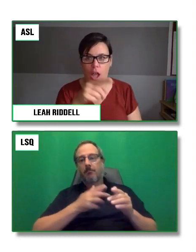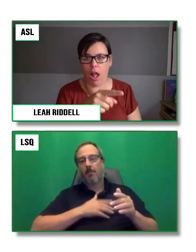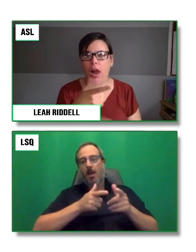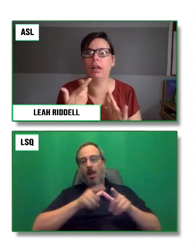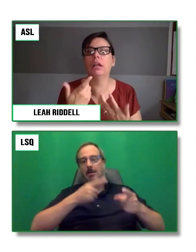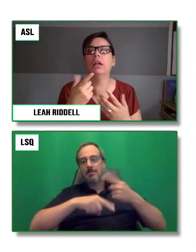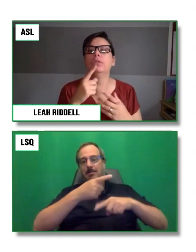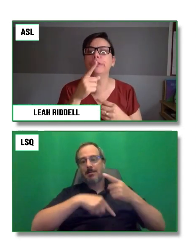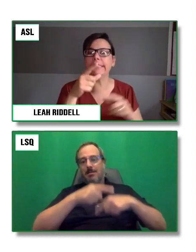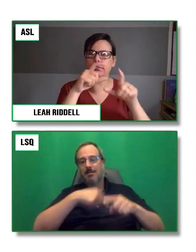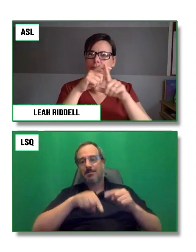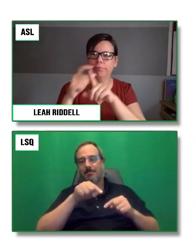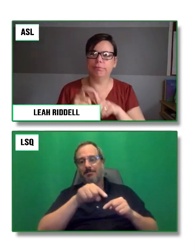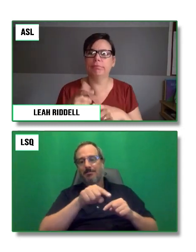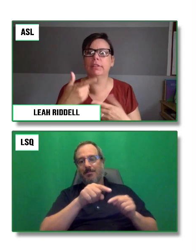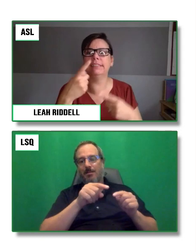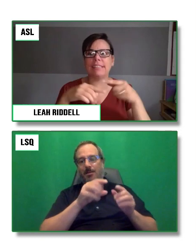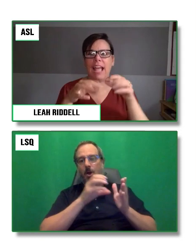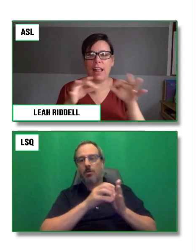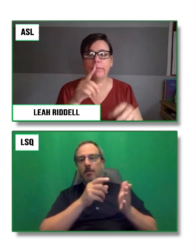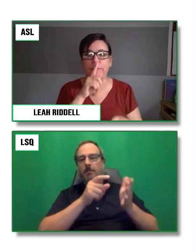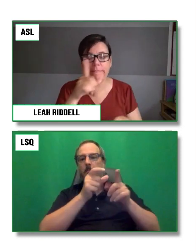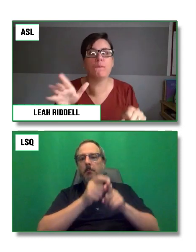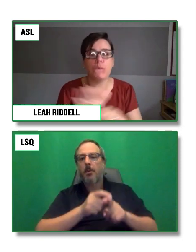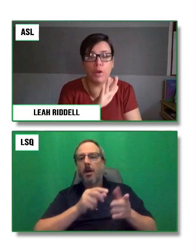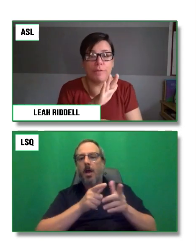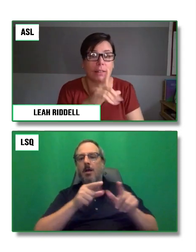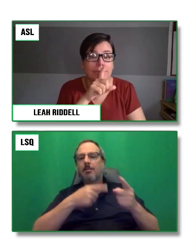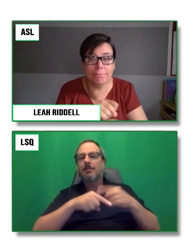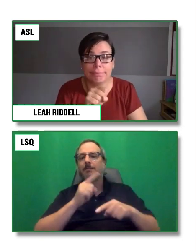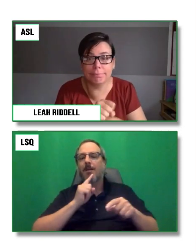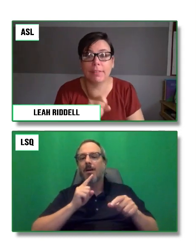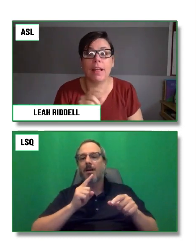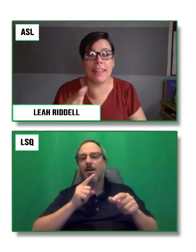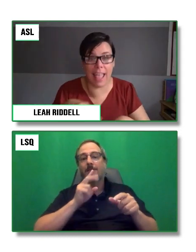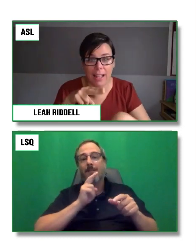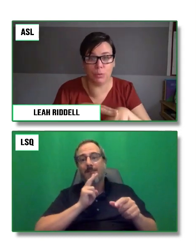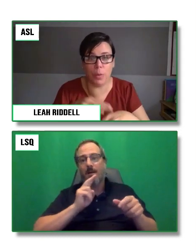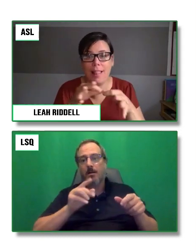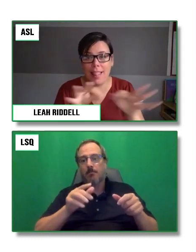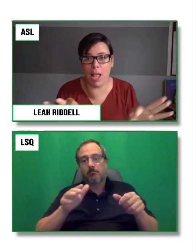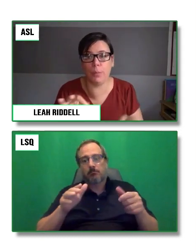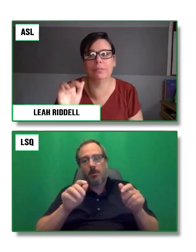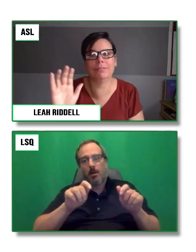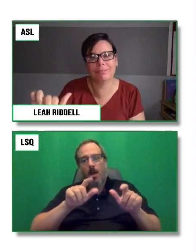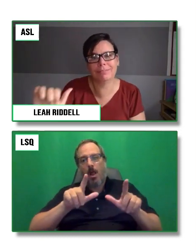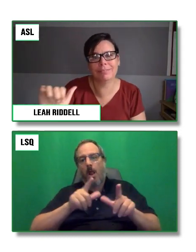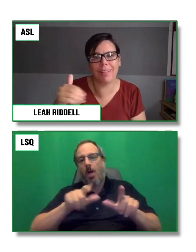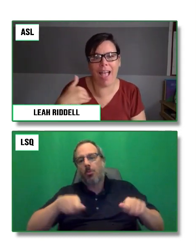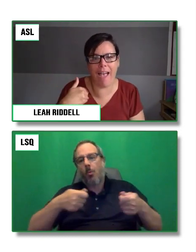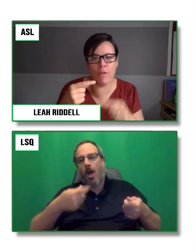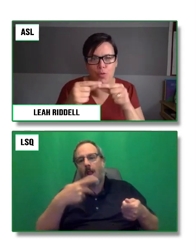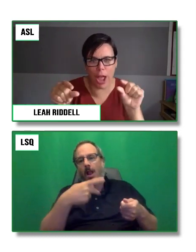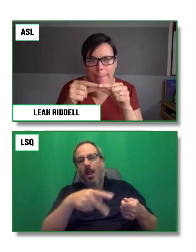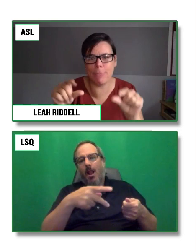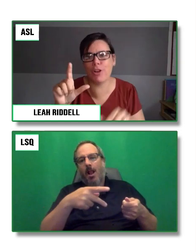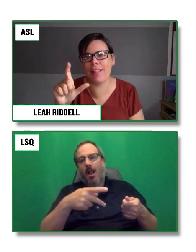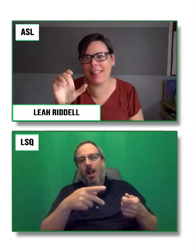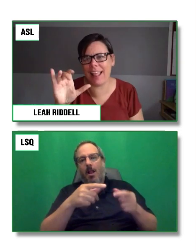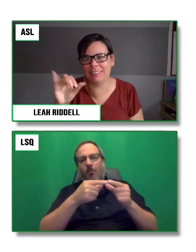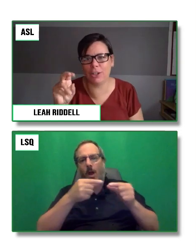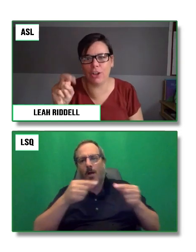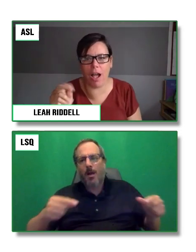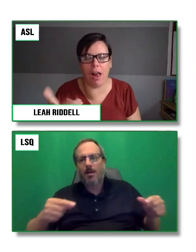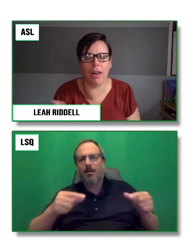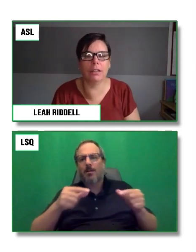Ah, il manque le temps. Voilà, ça c'est mon icône de langage des signes. Langue des signes, on dit les langues des signes sont des langues